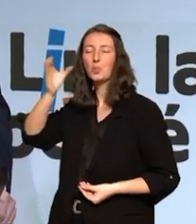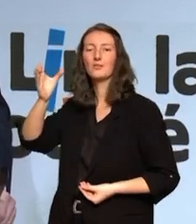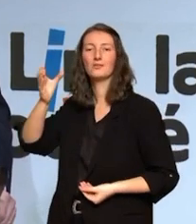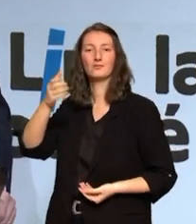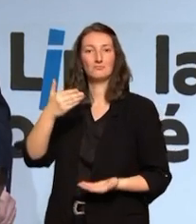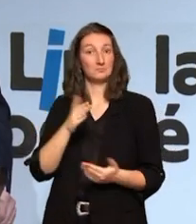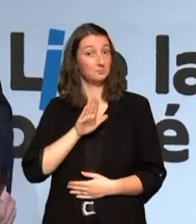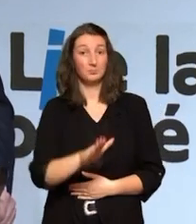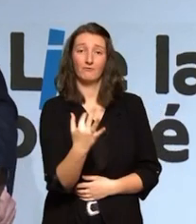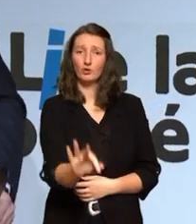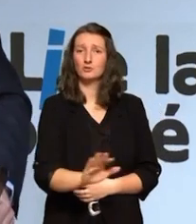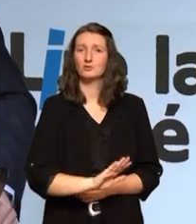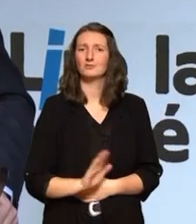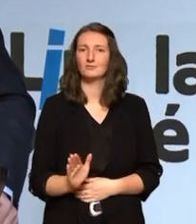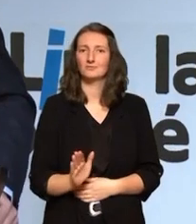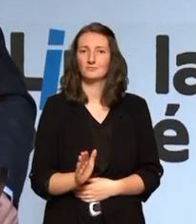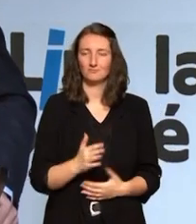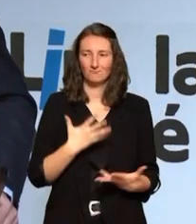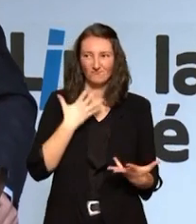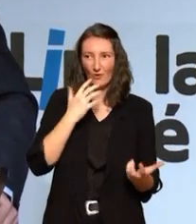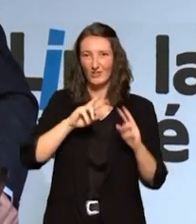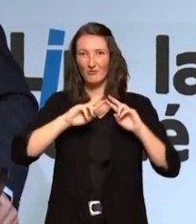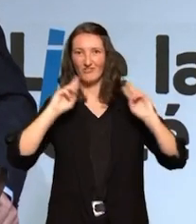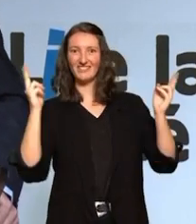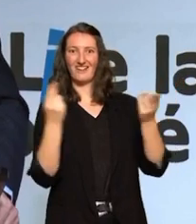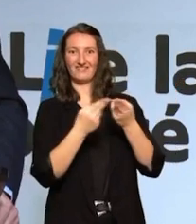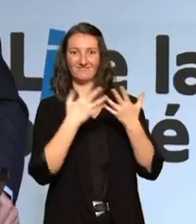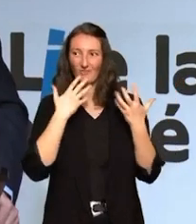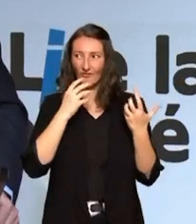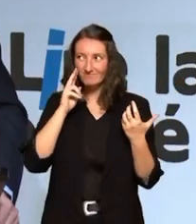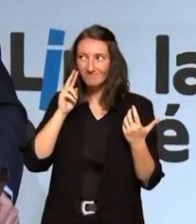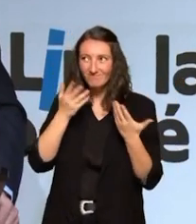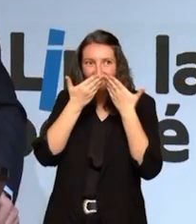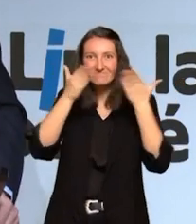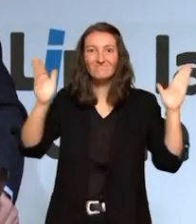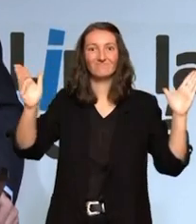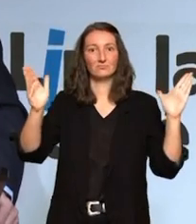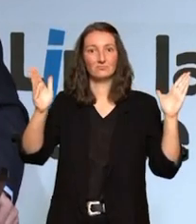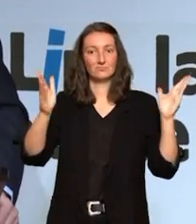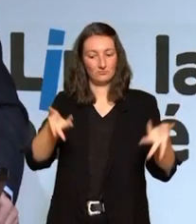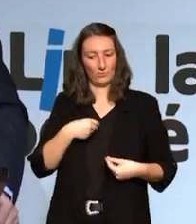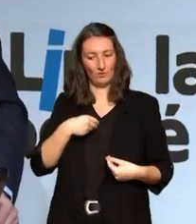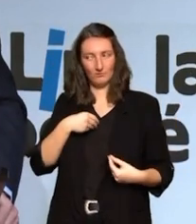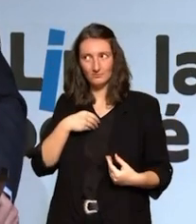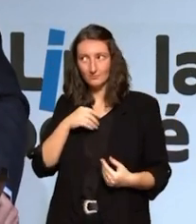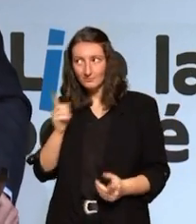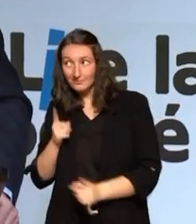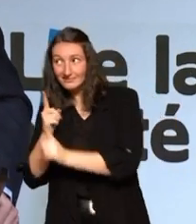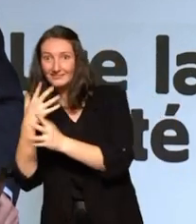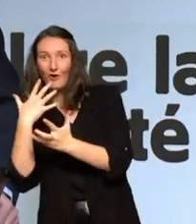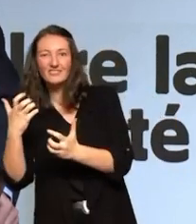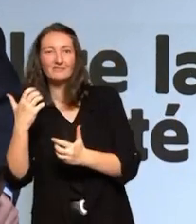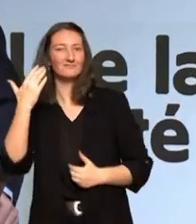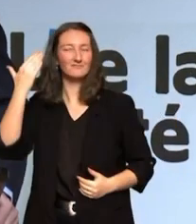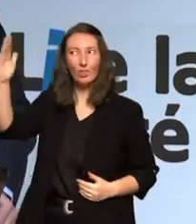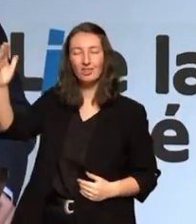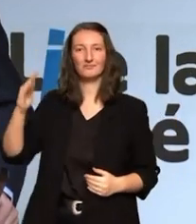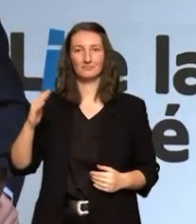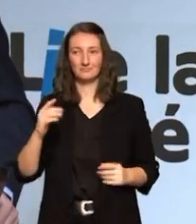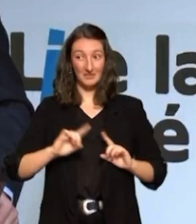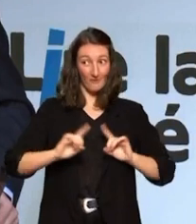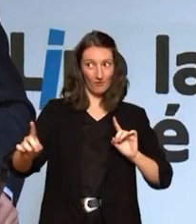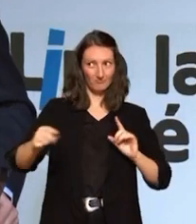l'universel nous porte vers l'autre, nous porte vers ce qui est différent de nous, nous incite à essayer de comprendre